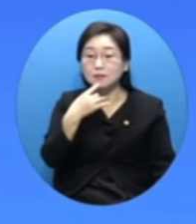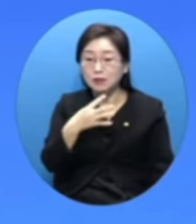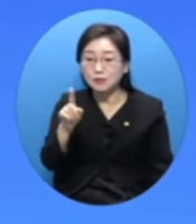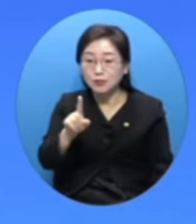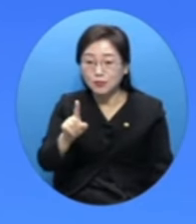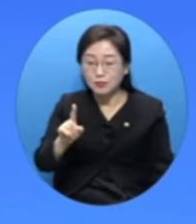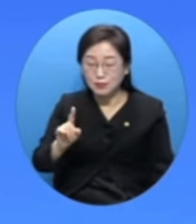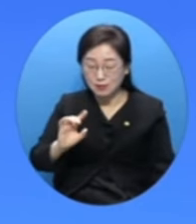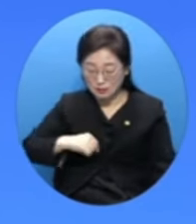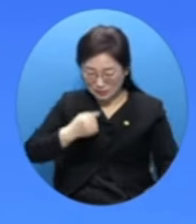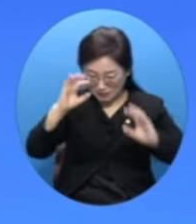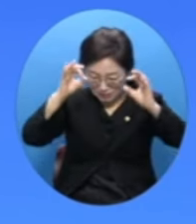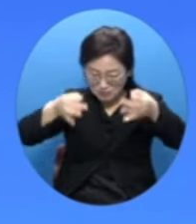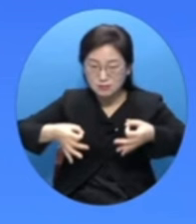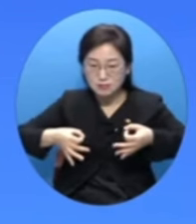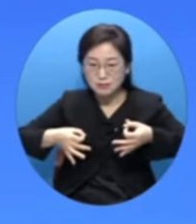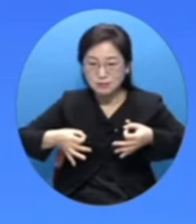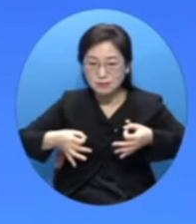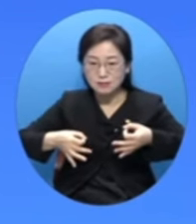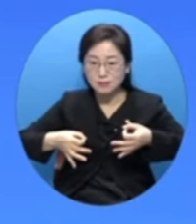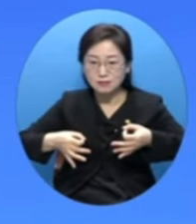자신의